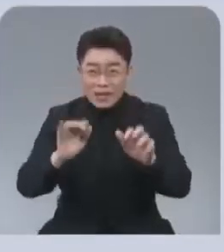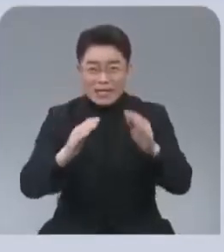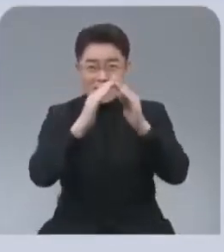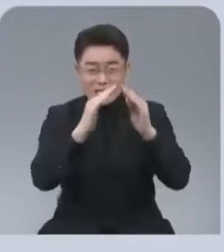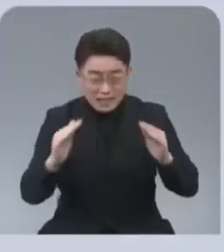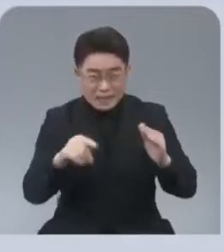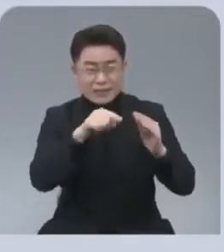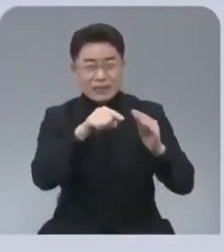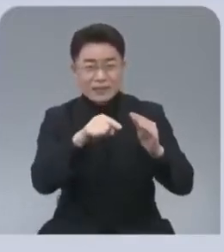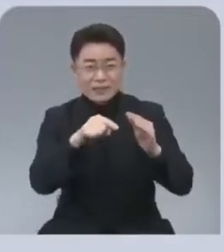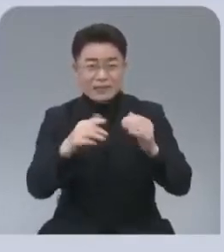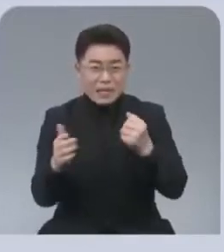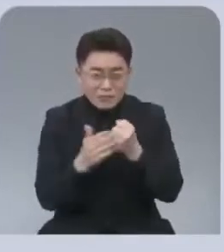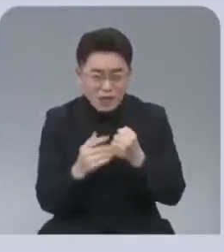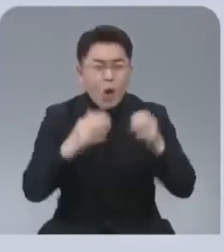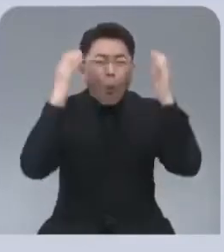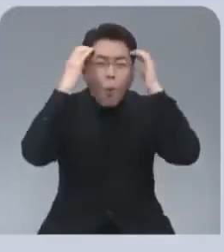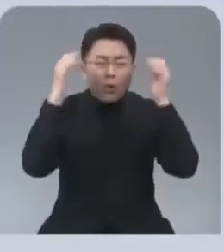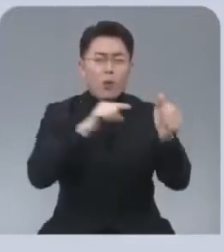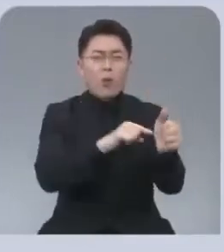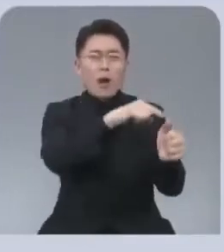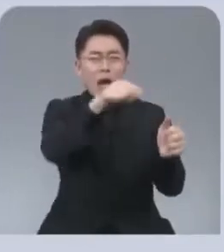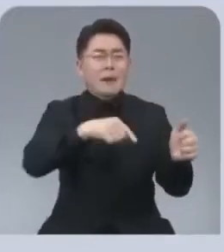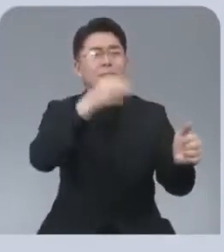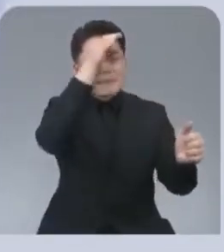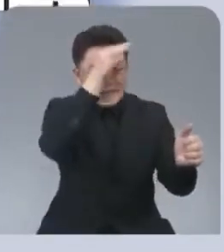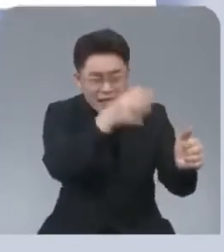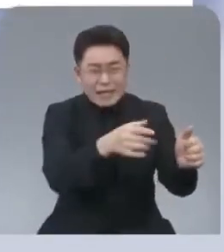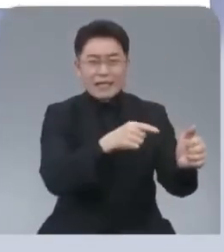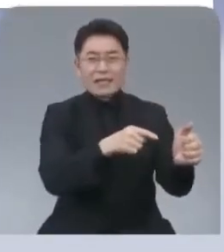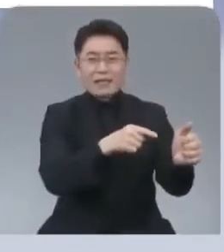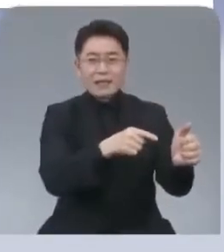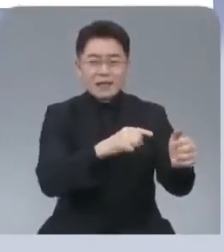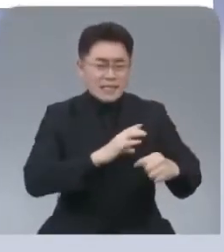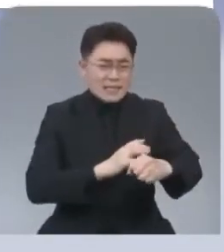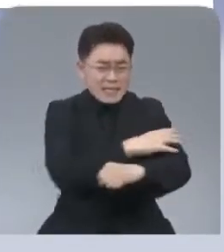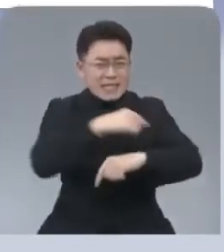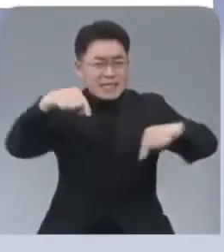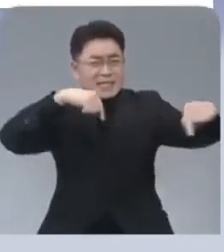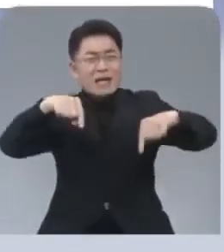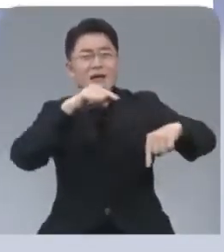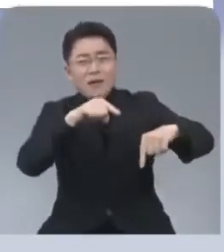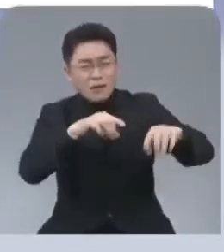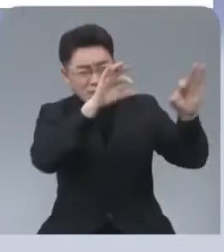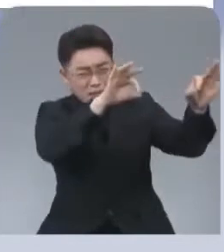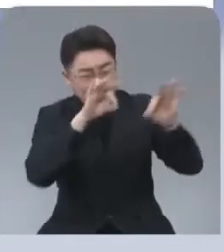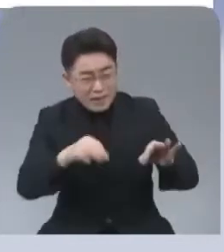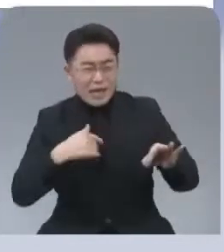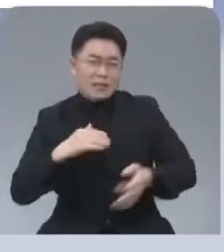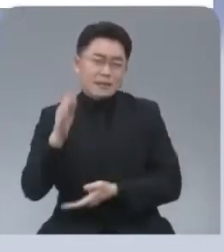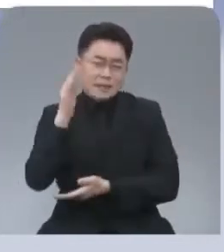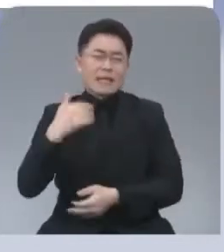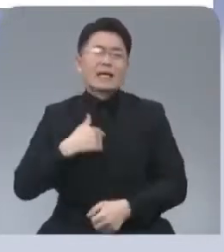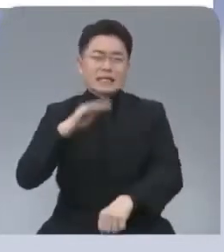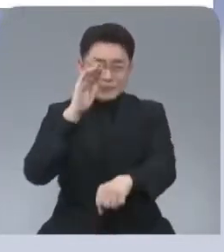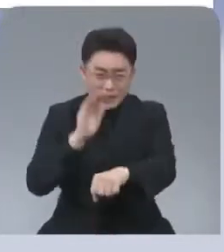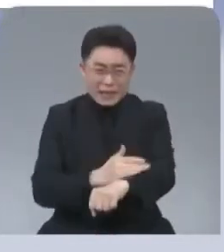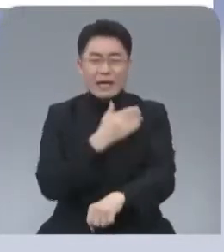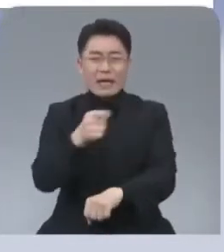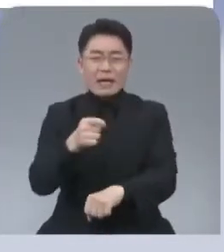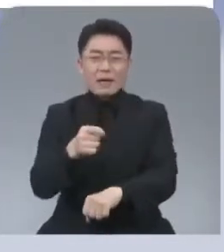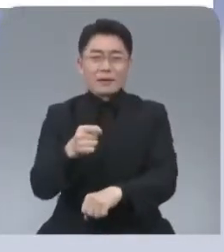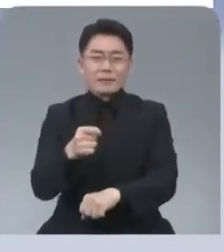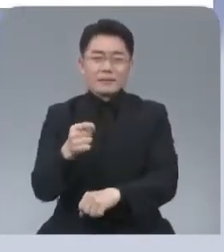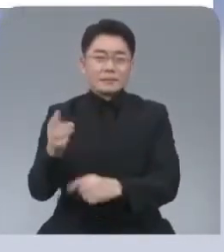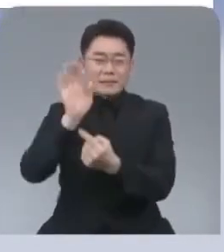전두환 정권의 고통을 당하신 분들께 송구하다. 독재자의 통치 행위를 거론한 건 옳지 못했다라며 한 단계